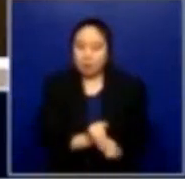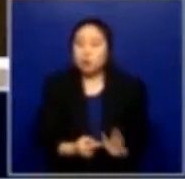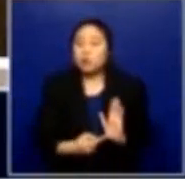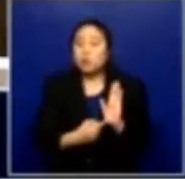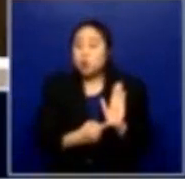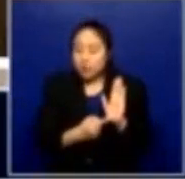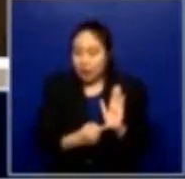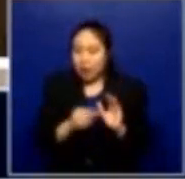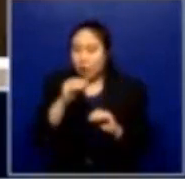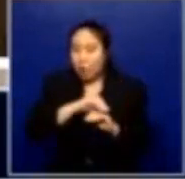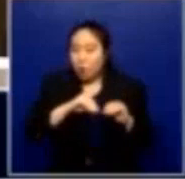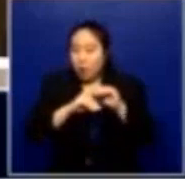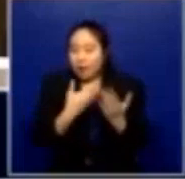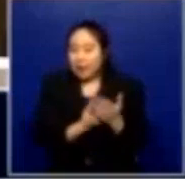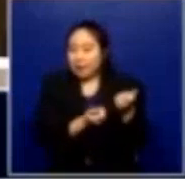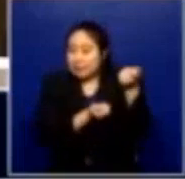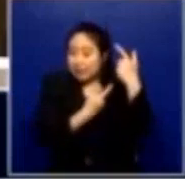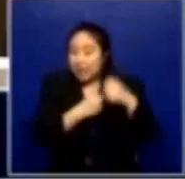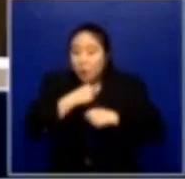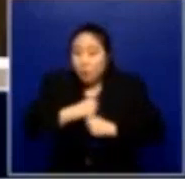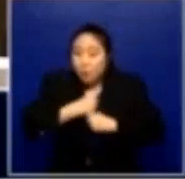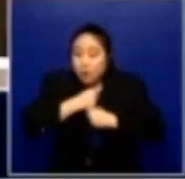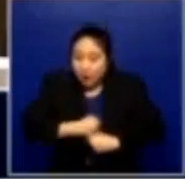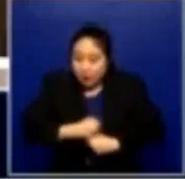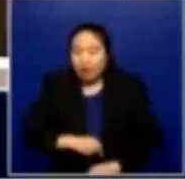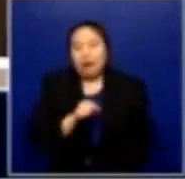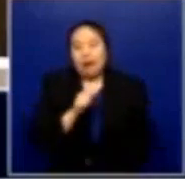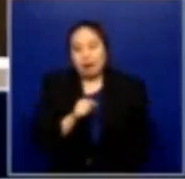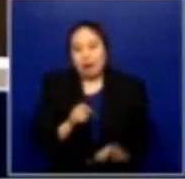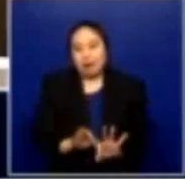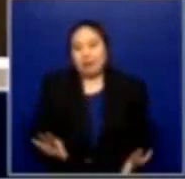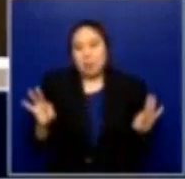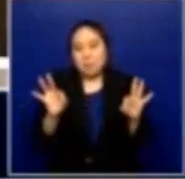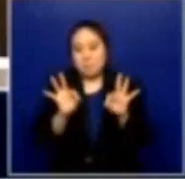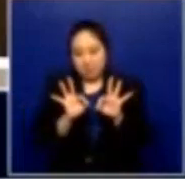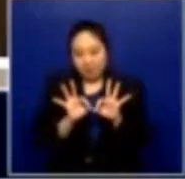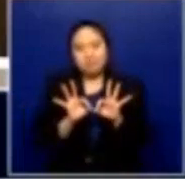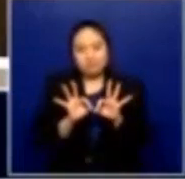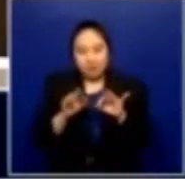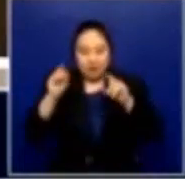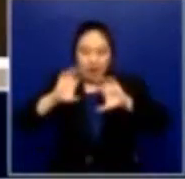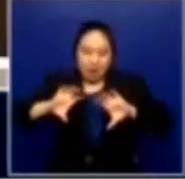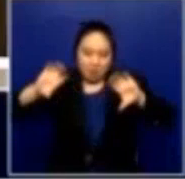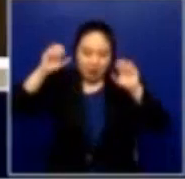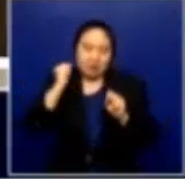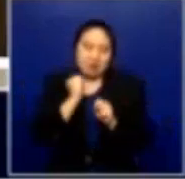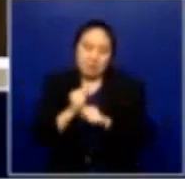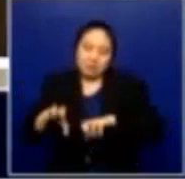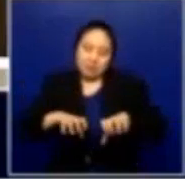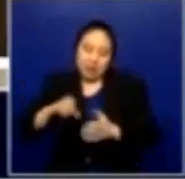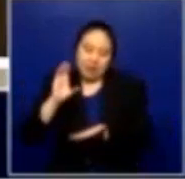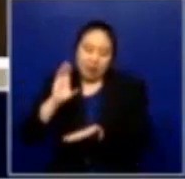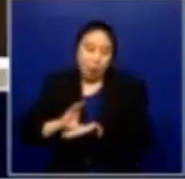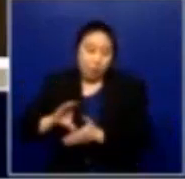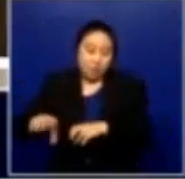ยังชีพผู้สูงอายุครับซึ่งเป็นประเด็นสำคัญล่าสุดนี่แหละครับที่เป็นความผิดพลาดของรัฐบาลในการบริหารงบประม